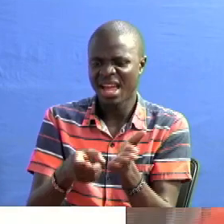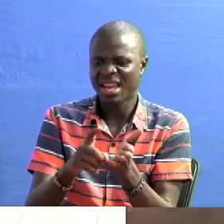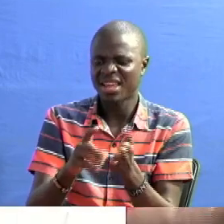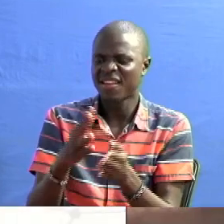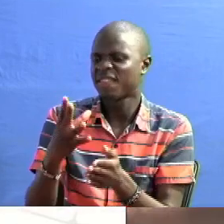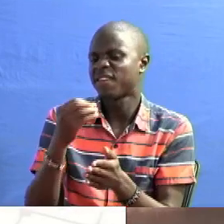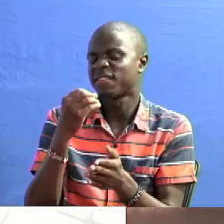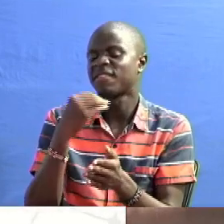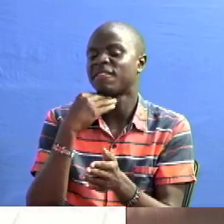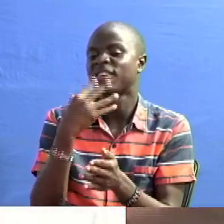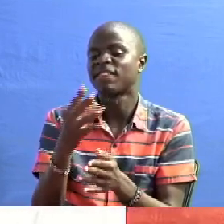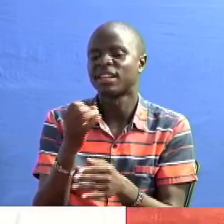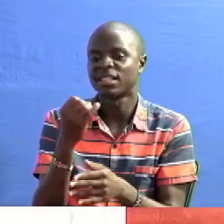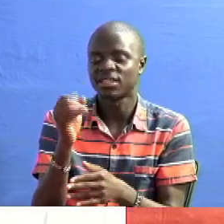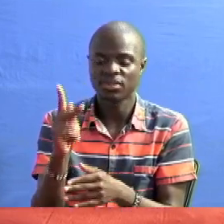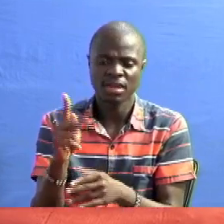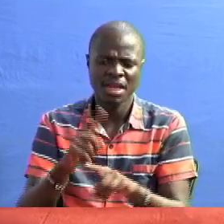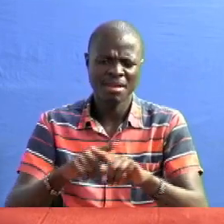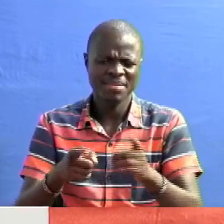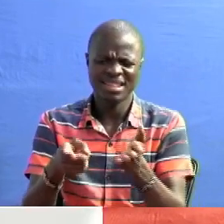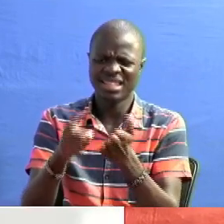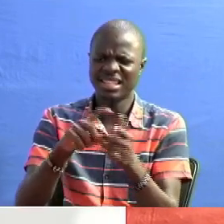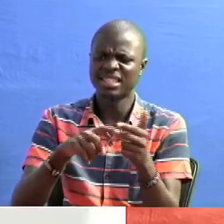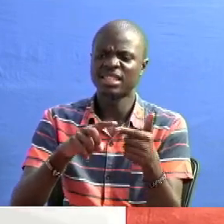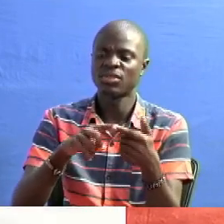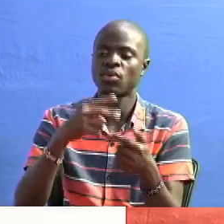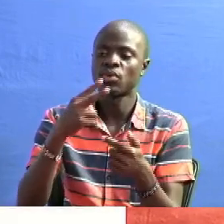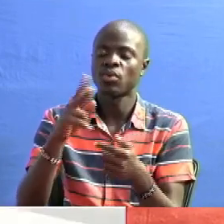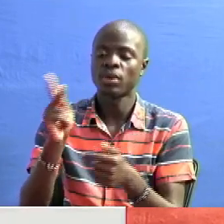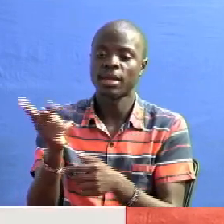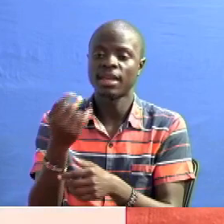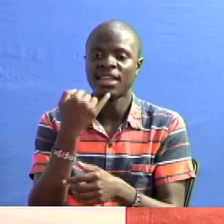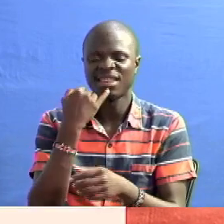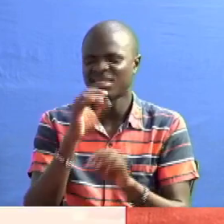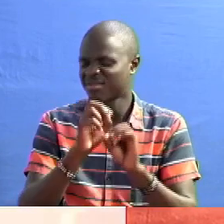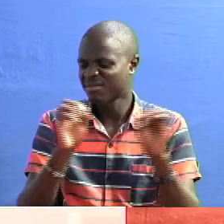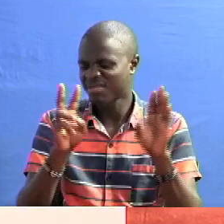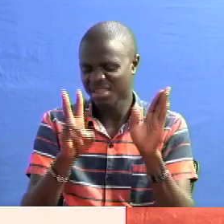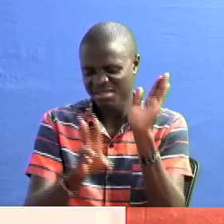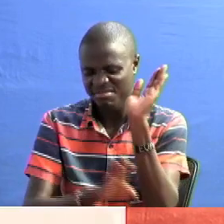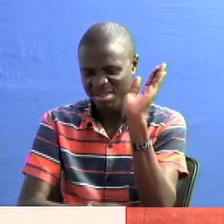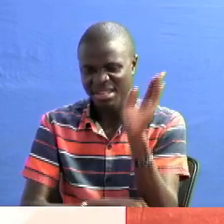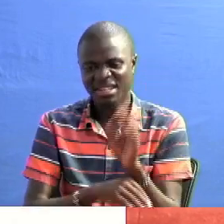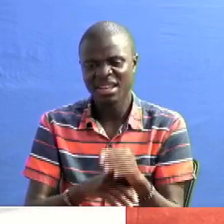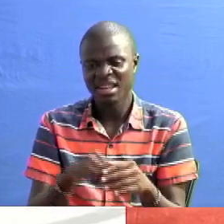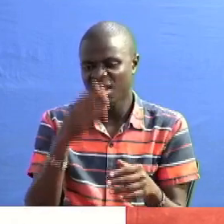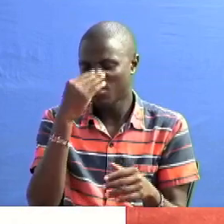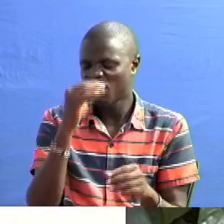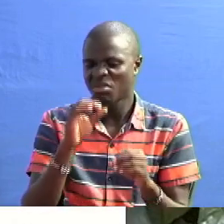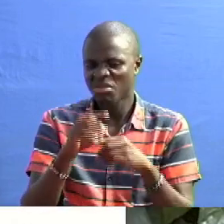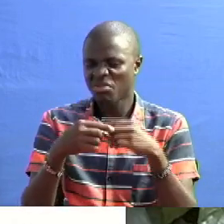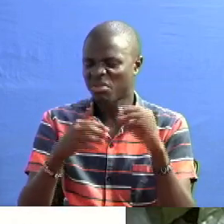500 it's okay, but kuweka mpaka 2000 hiyo haya iwekasekani. Ruto hakuna mali anapeleka